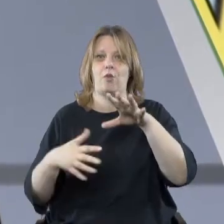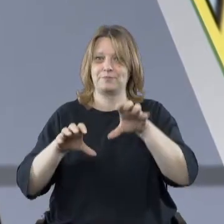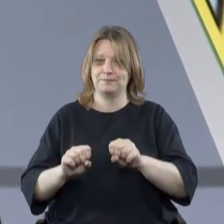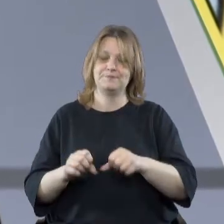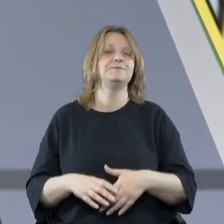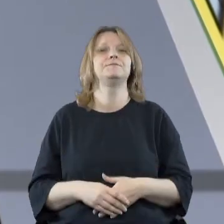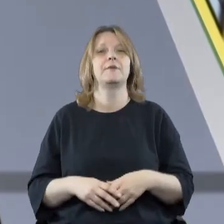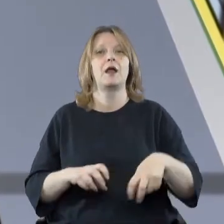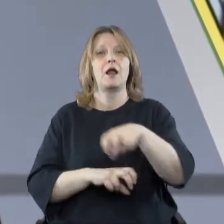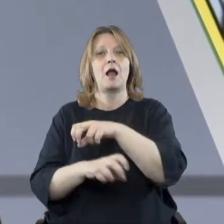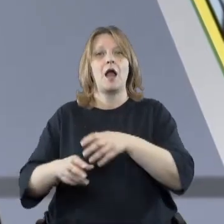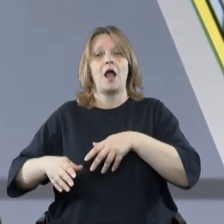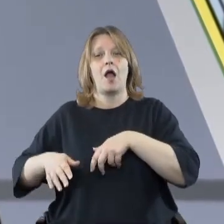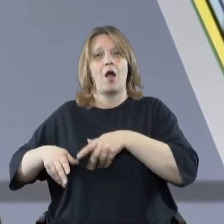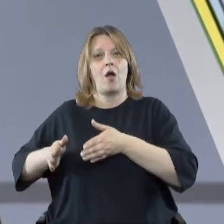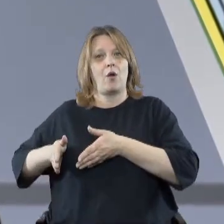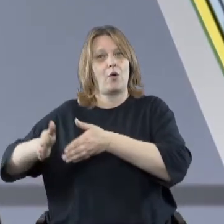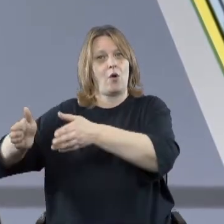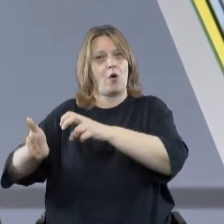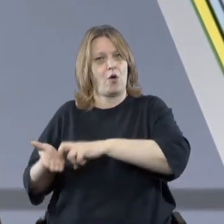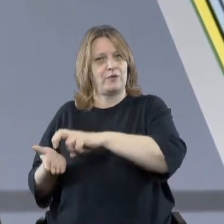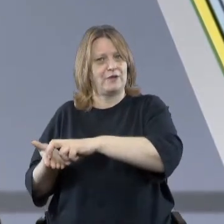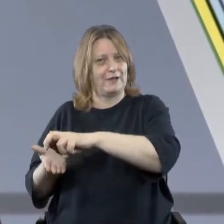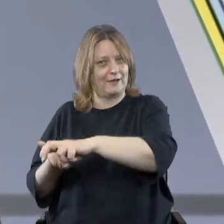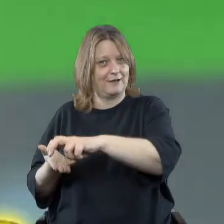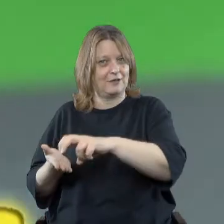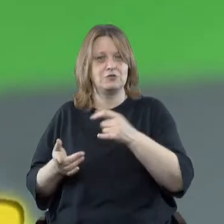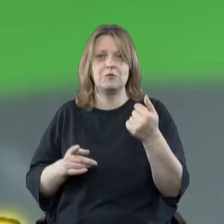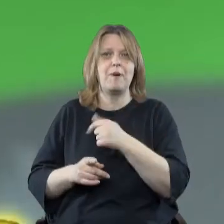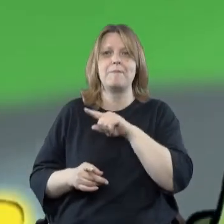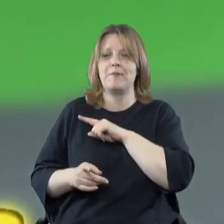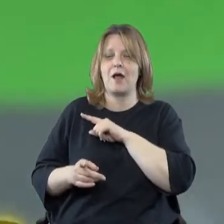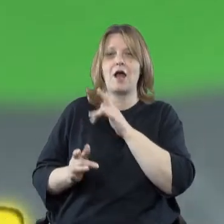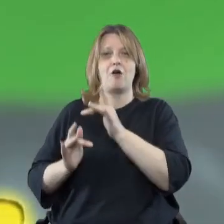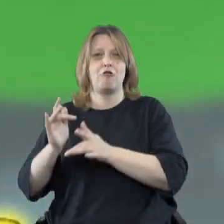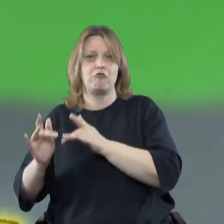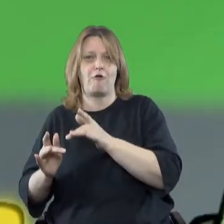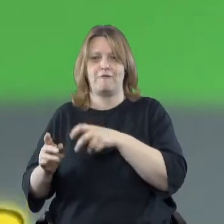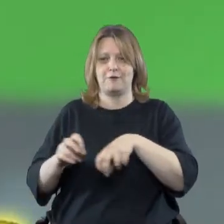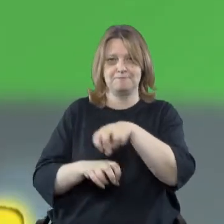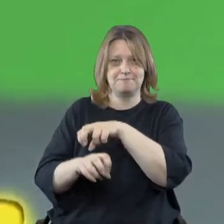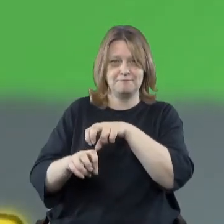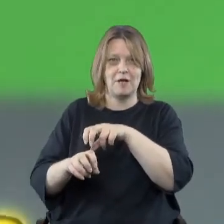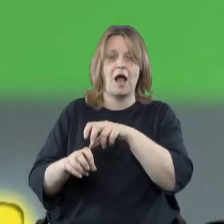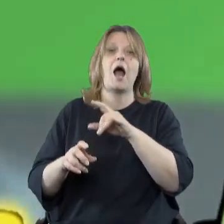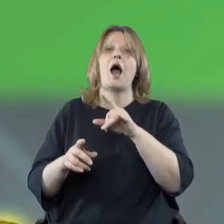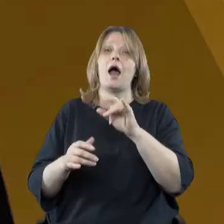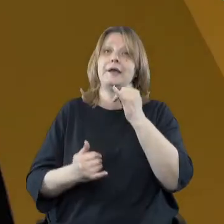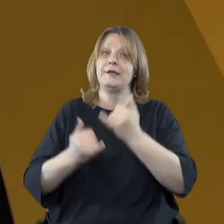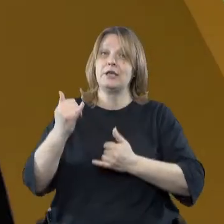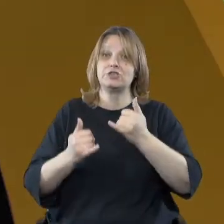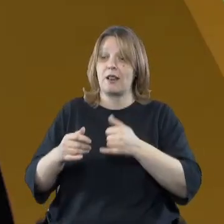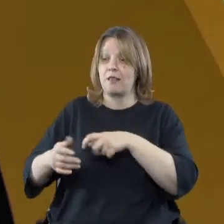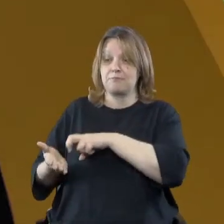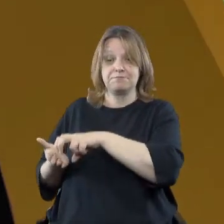Poruszanie się po chodniku to bardzo prosta sprawa. Należy uważać na pozostałych pieszych i rowerzystów. Sytuacja się komplikuje, kiedy chodnika